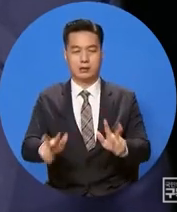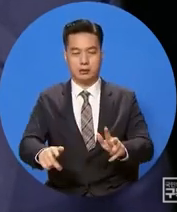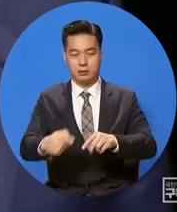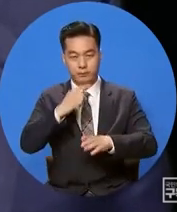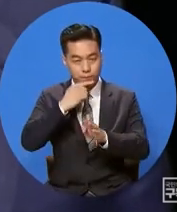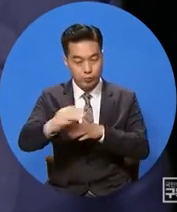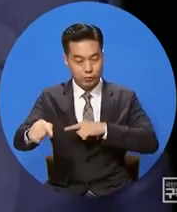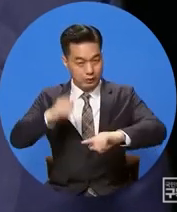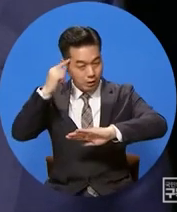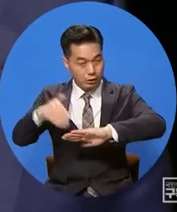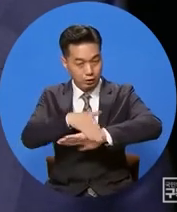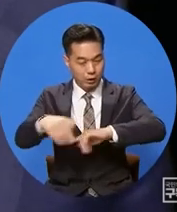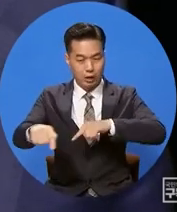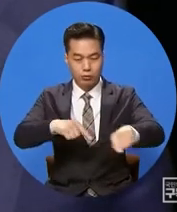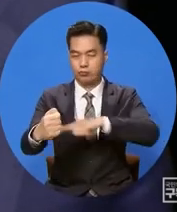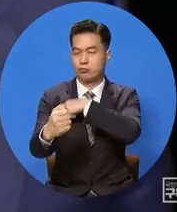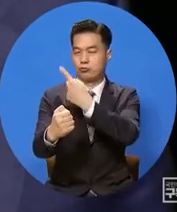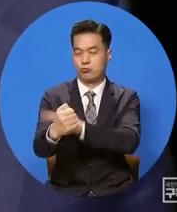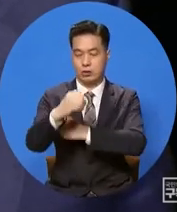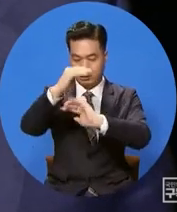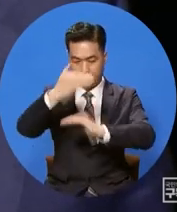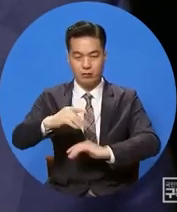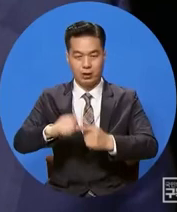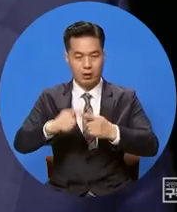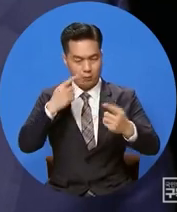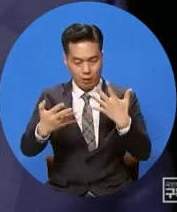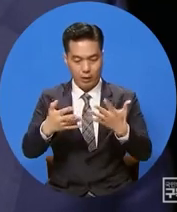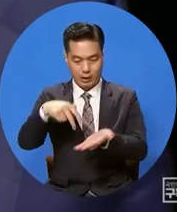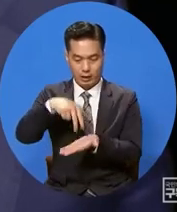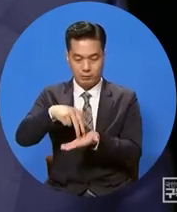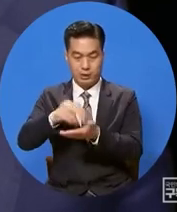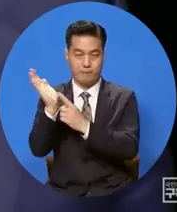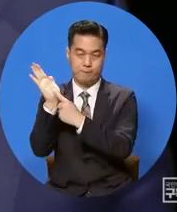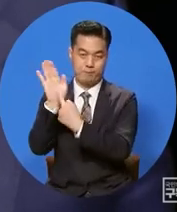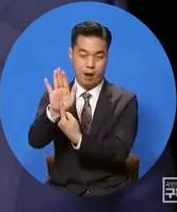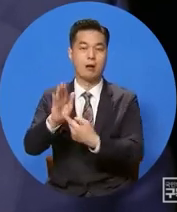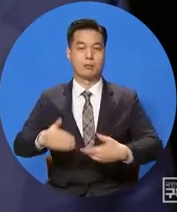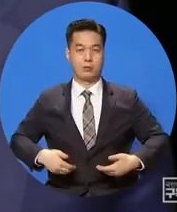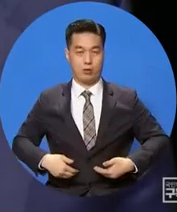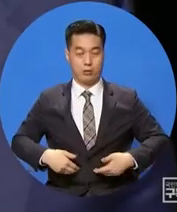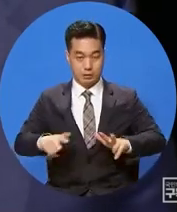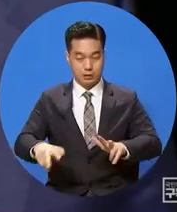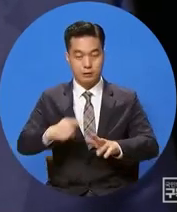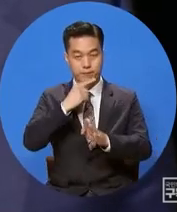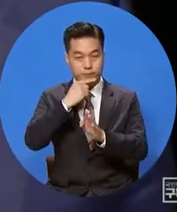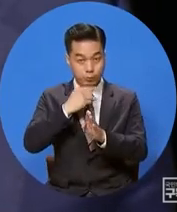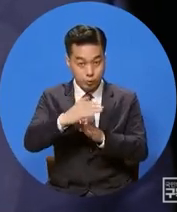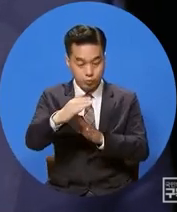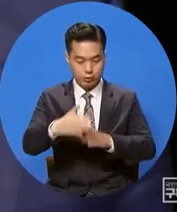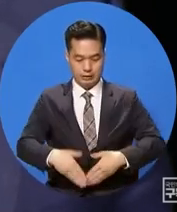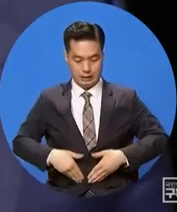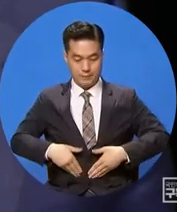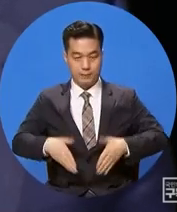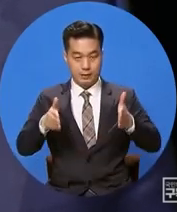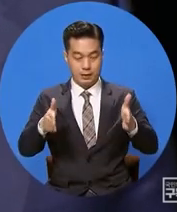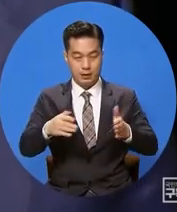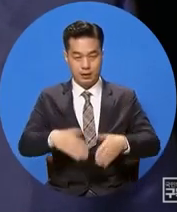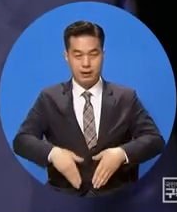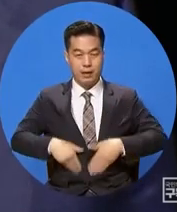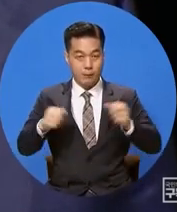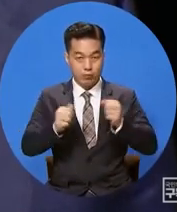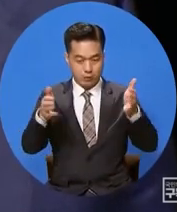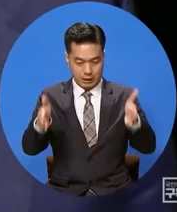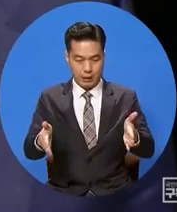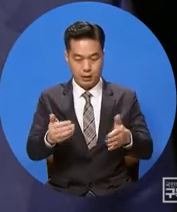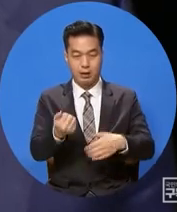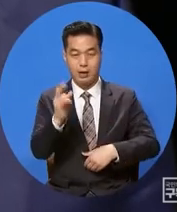정책은 주권 사항에 대해서 명확하게 입장을 견지해야 된다는 것이고 지금 대북 남북 간의 가장 큰 문제는